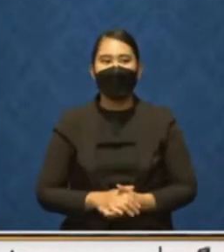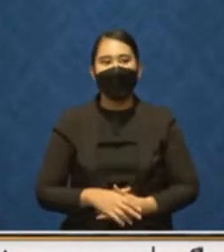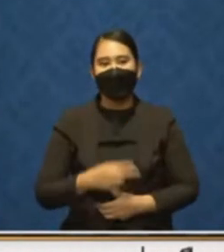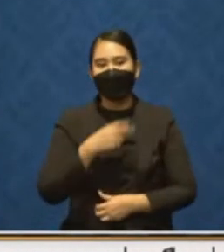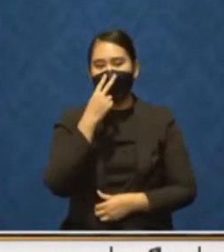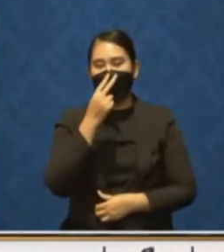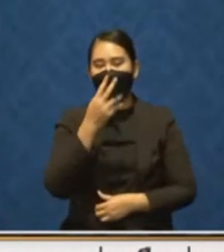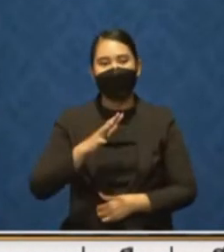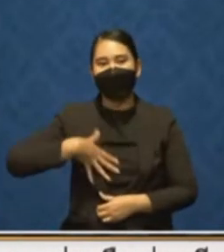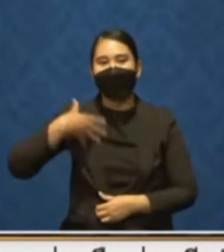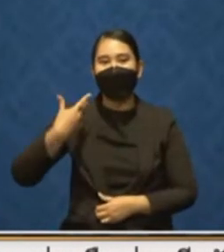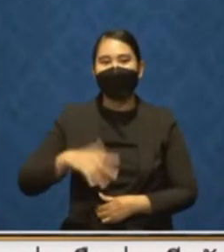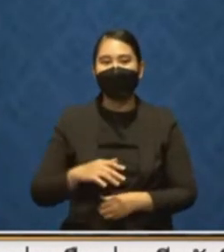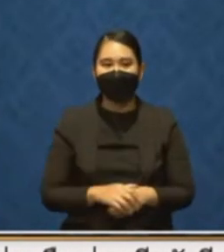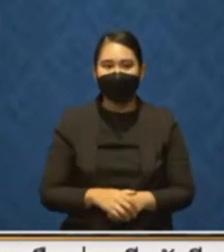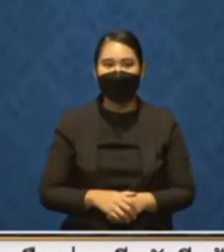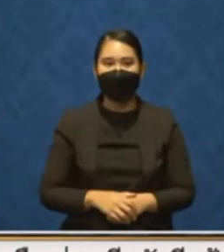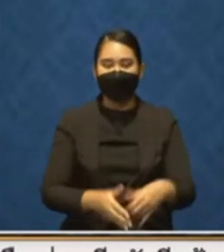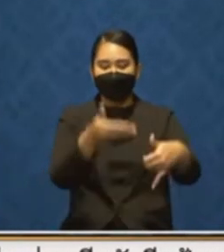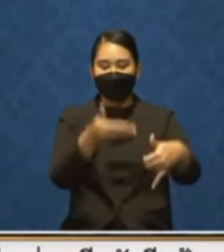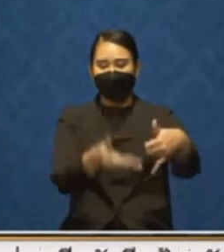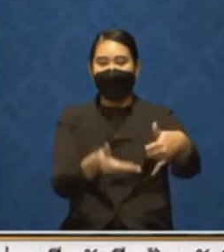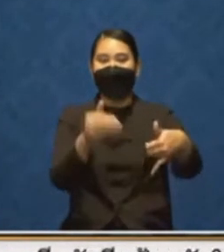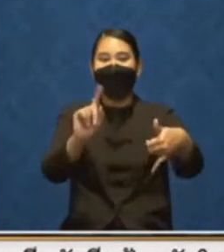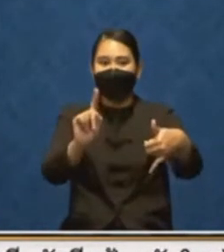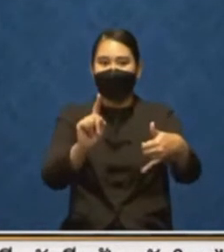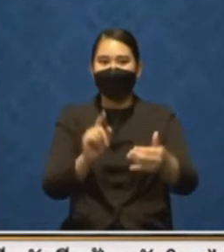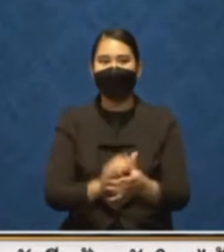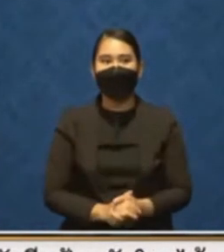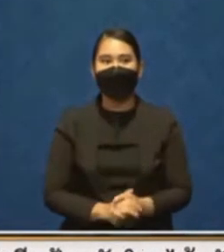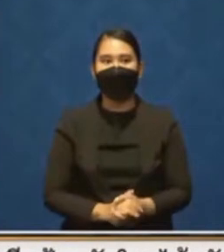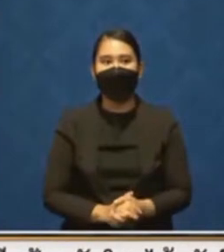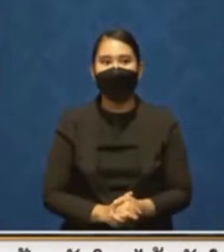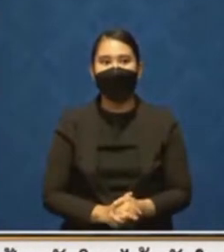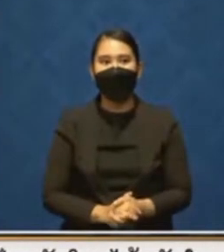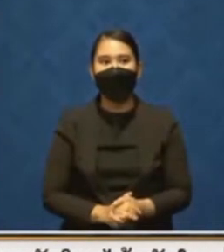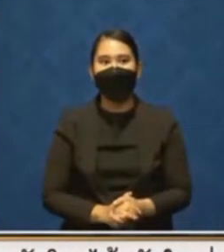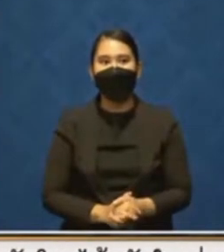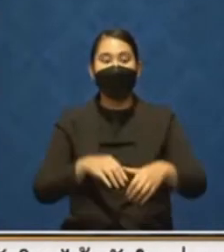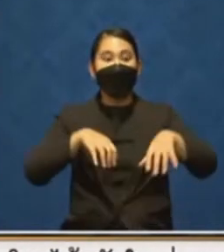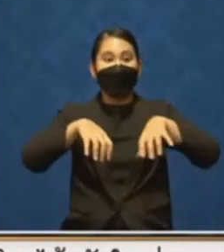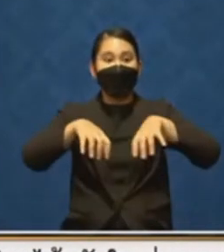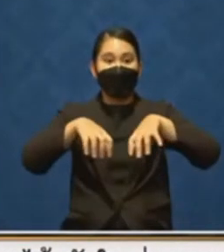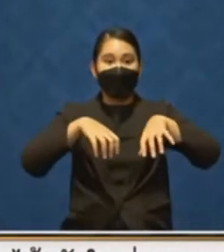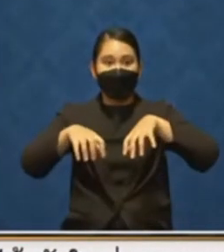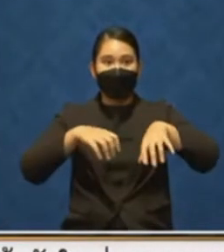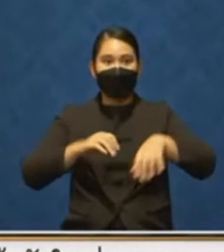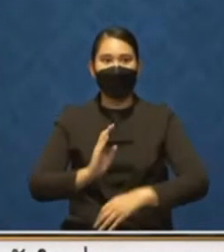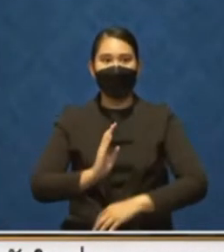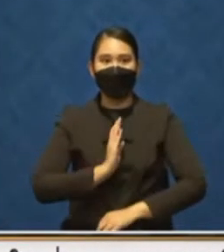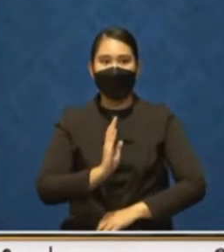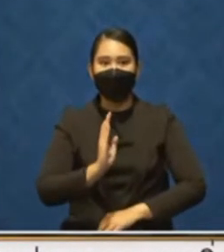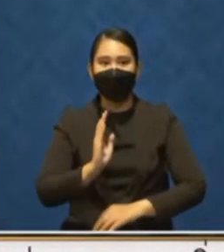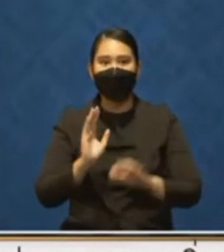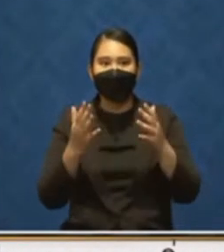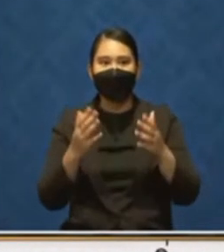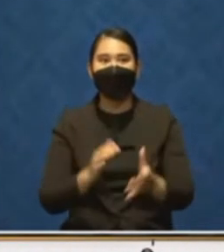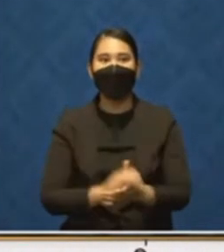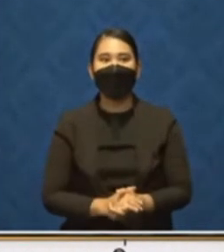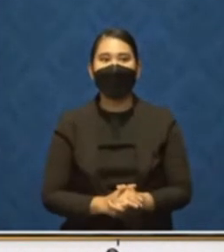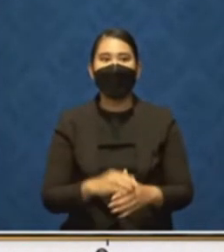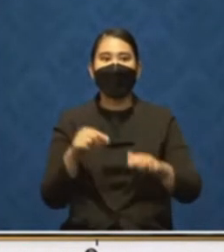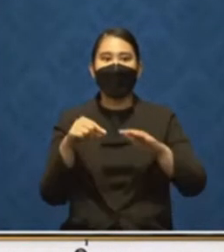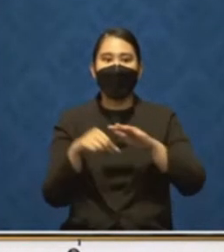โดยมีพฤติการณ์ในครับไปหาราชการแผ่นดินโดยไม่สุจริตเที่ยงธรรมฉ้อฉล